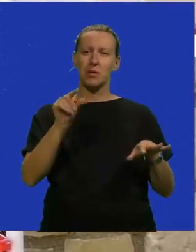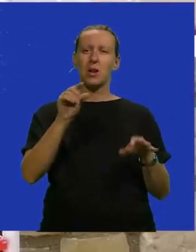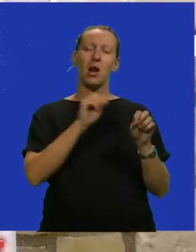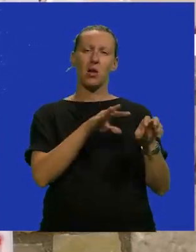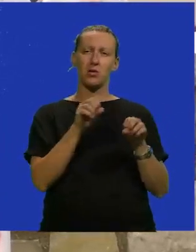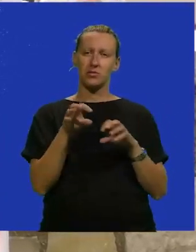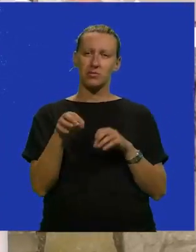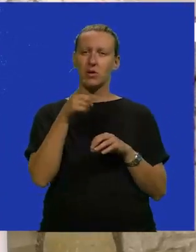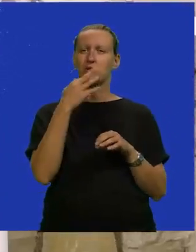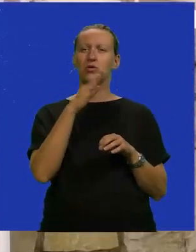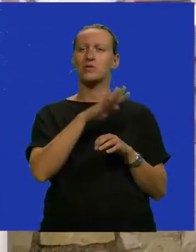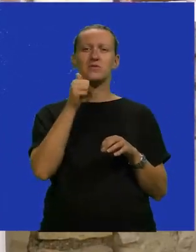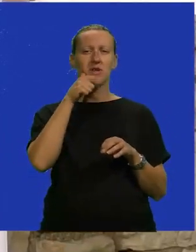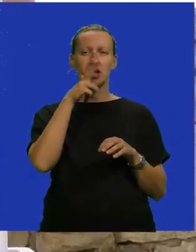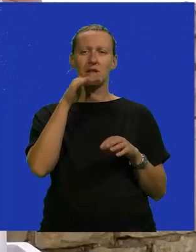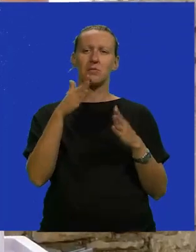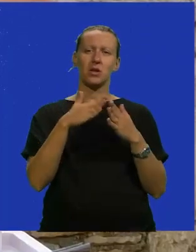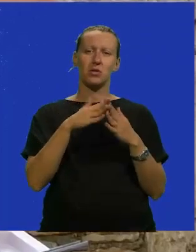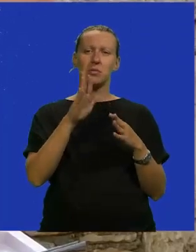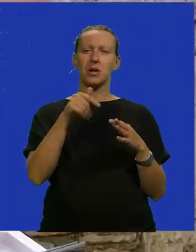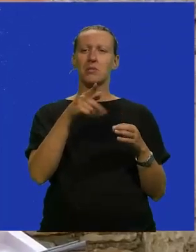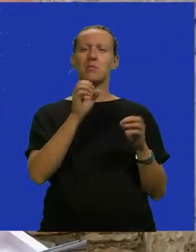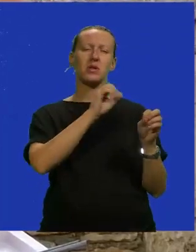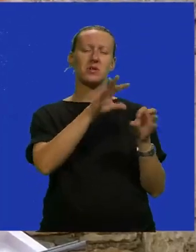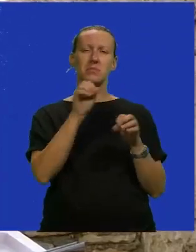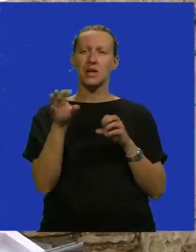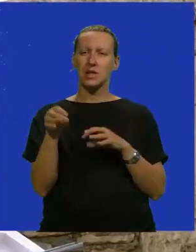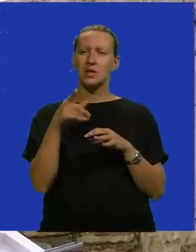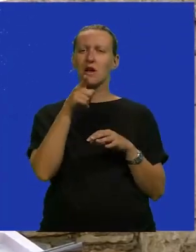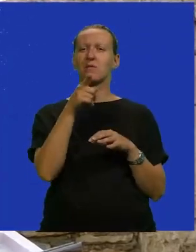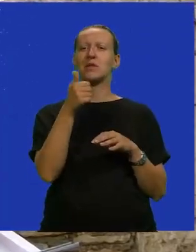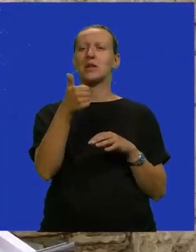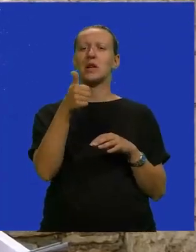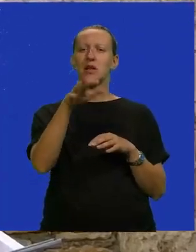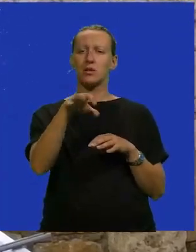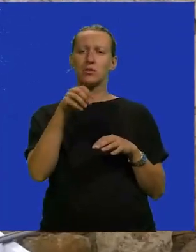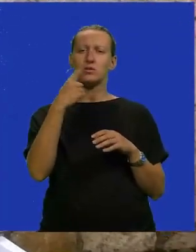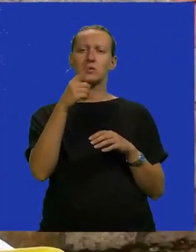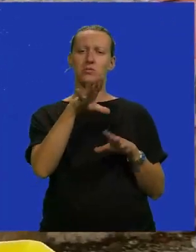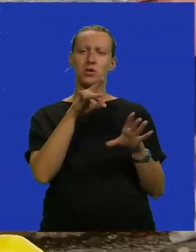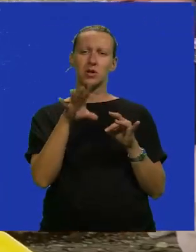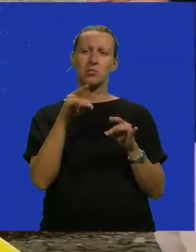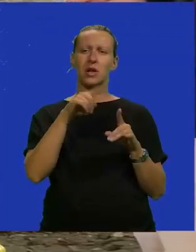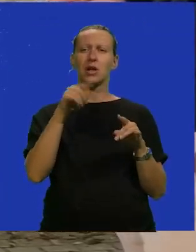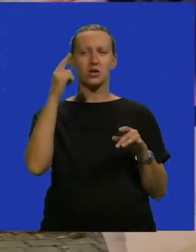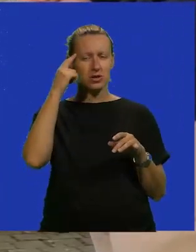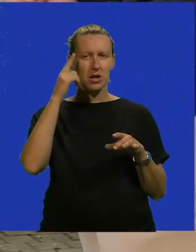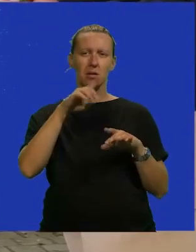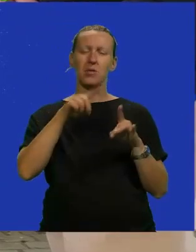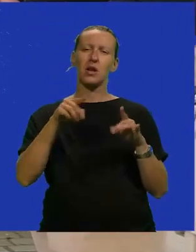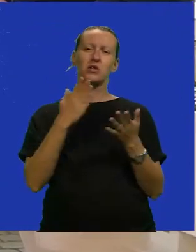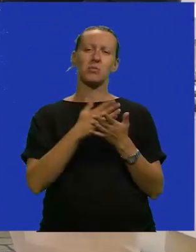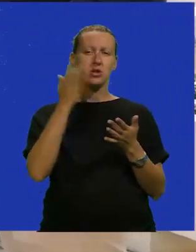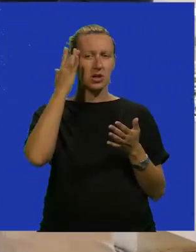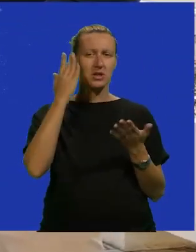malo škovac, ono ča svaki dan imamo doma, pa imamo za hitit kja, a vi jenu po jenu, kamo peka. A